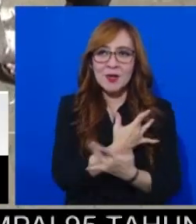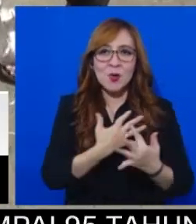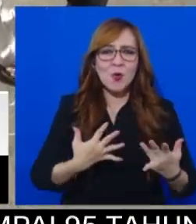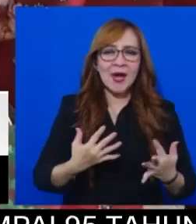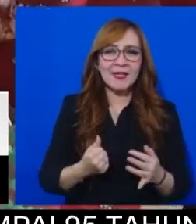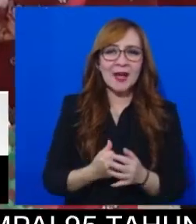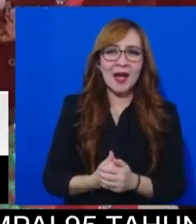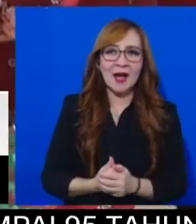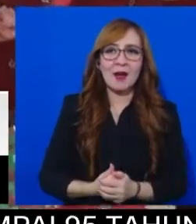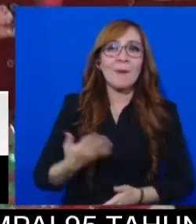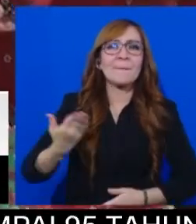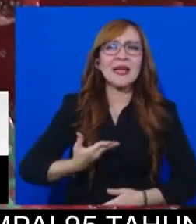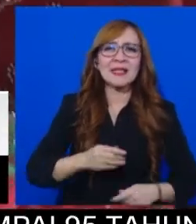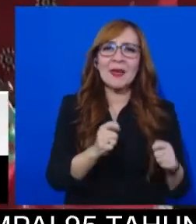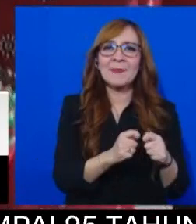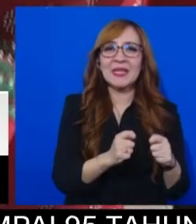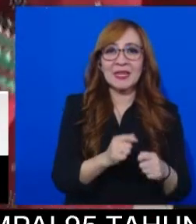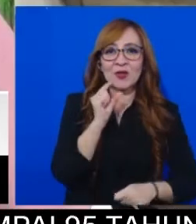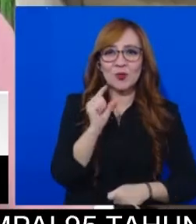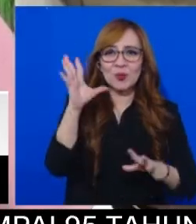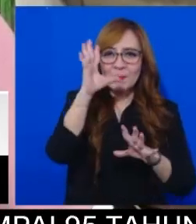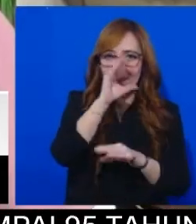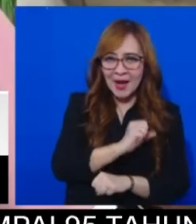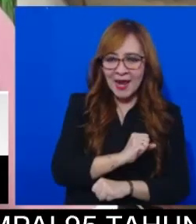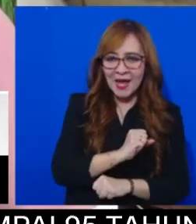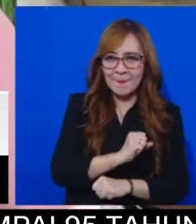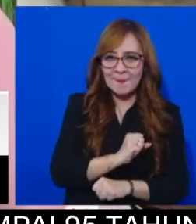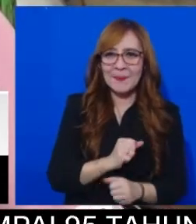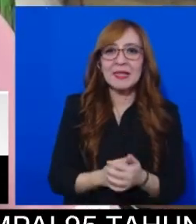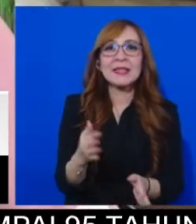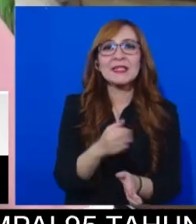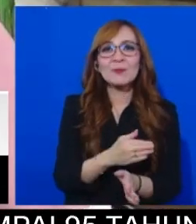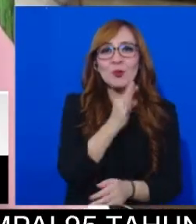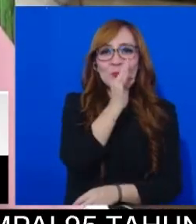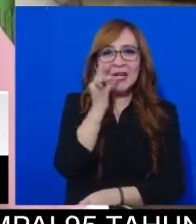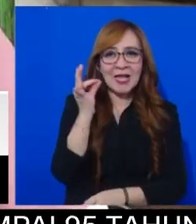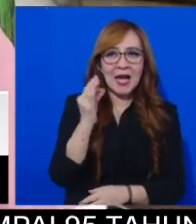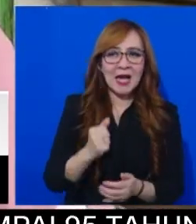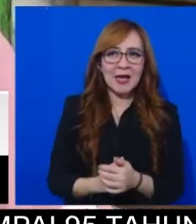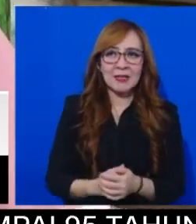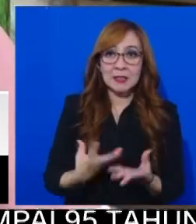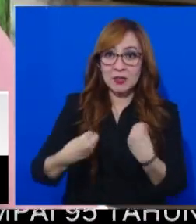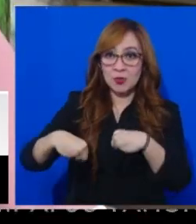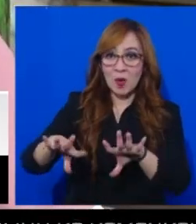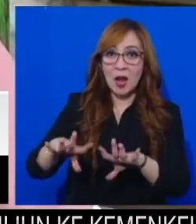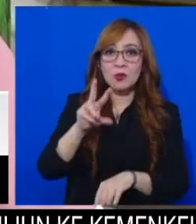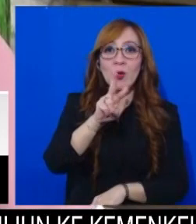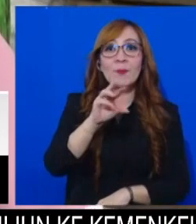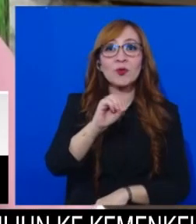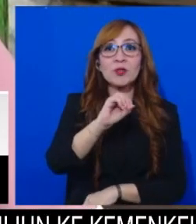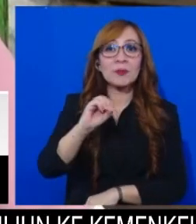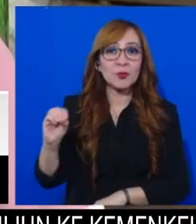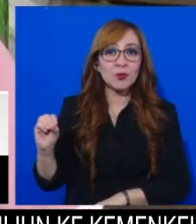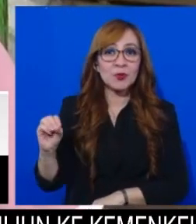ketupat sebagai tradisi peringatan malam Nisfu Syaban. Ini dijualnya berapa, Bu? 20. Isi berapa? 10